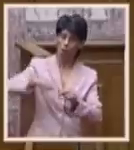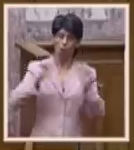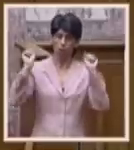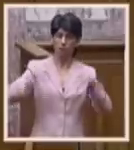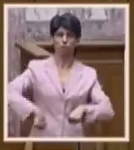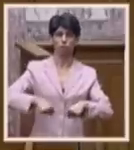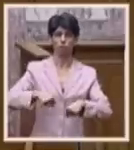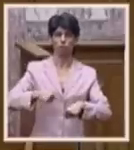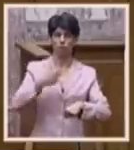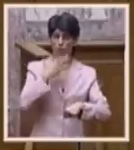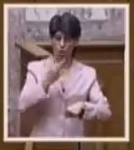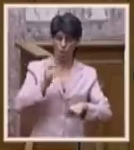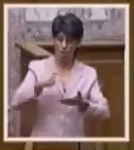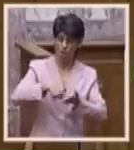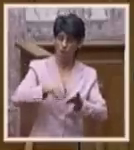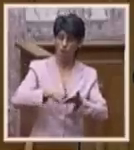φορολογουμένων,